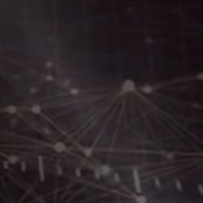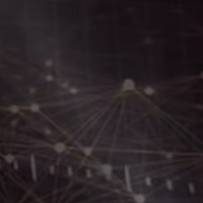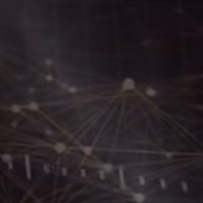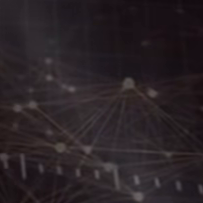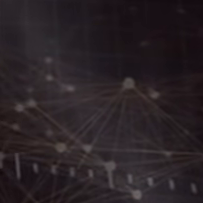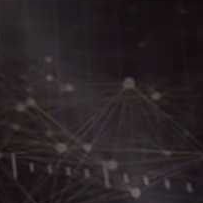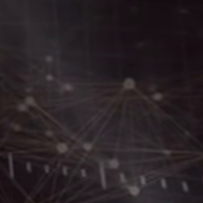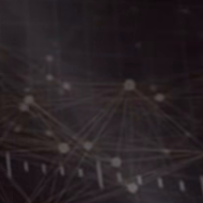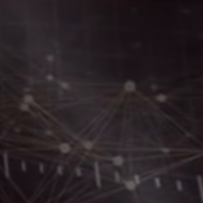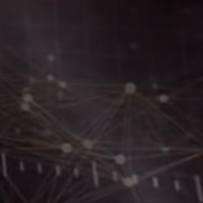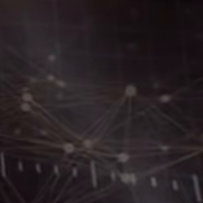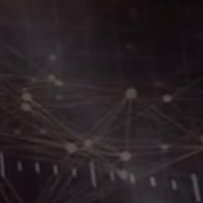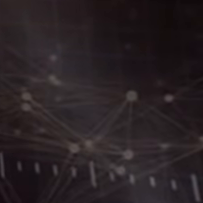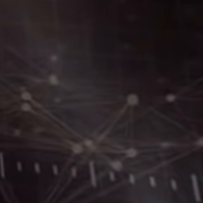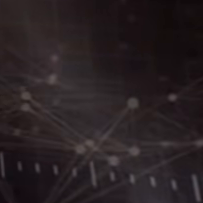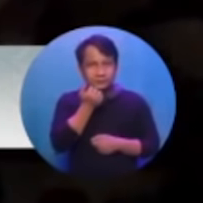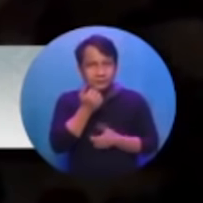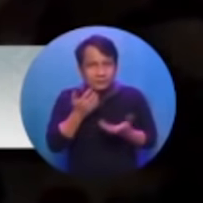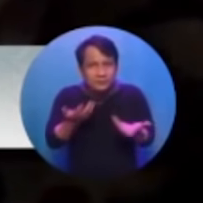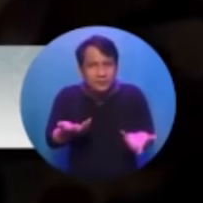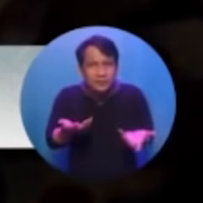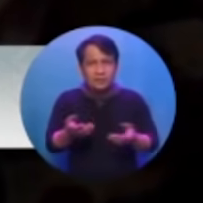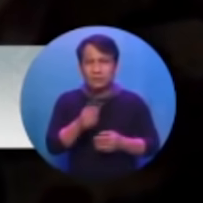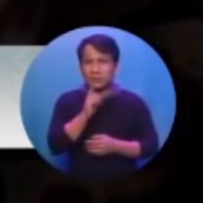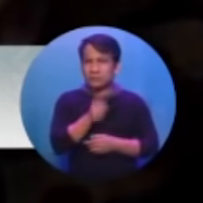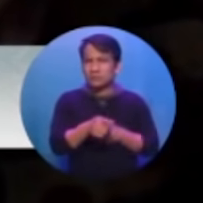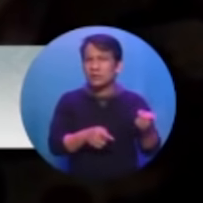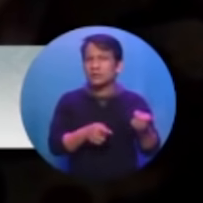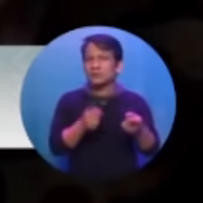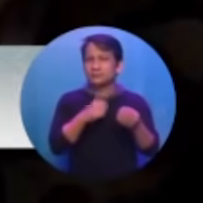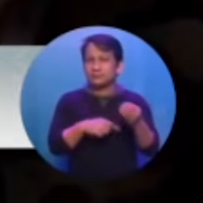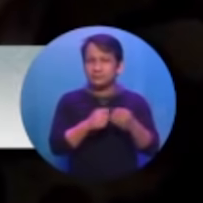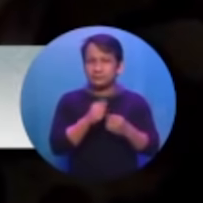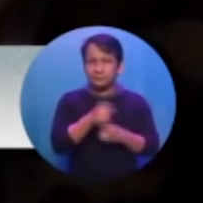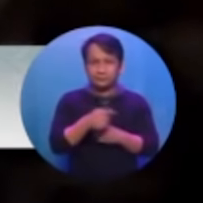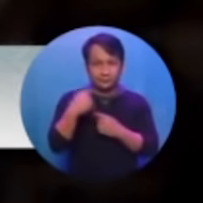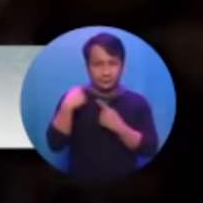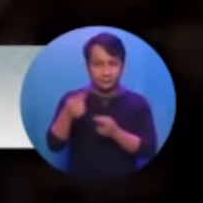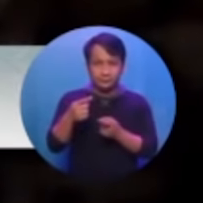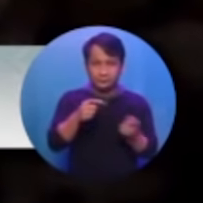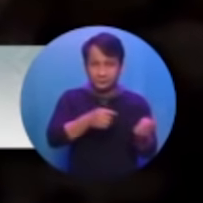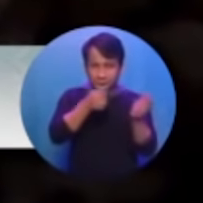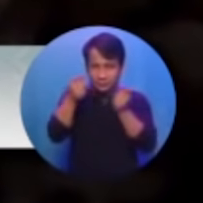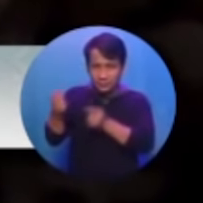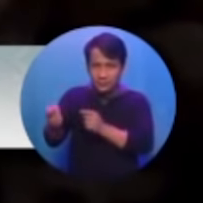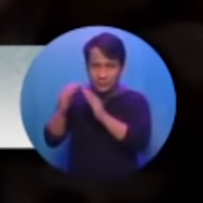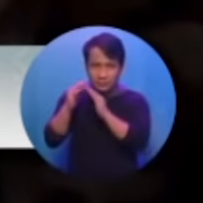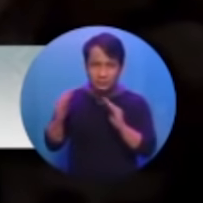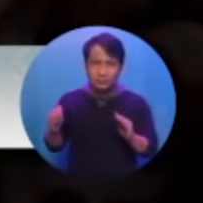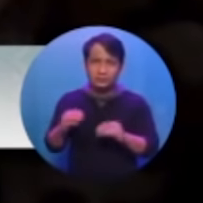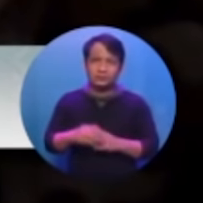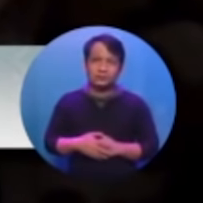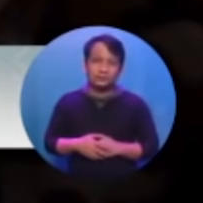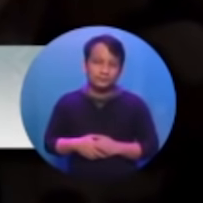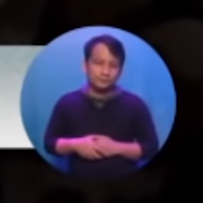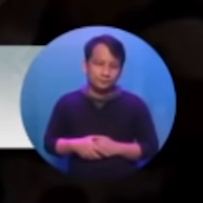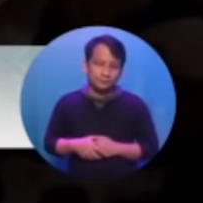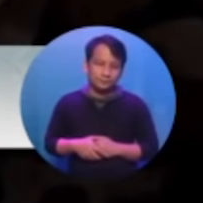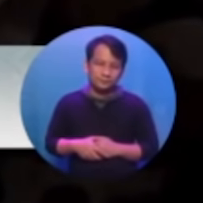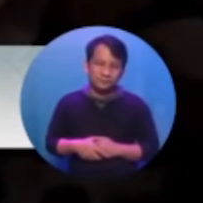po sila? Wala naman po kaming ginagawang masama. Tatutusin lang po, kailan lang po kami lumipat dun sa bahay namin.